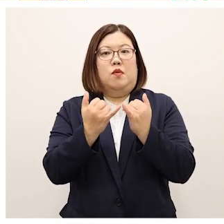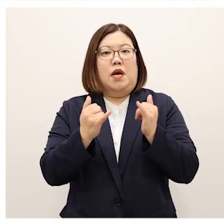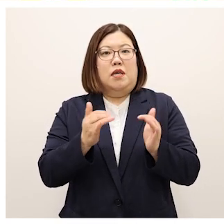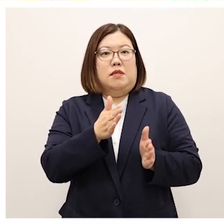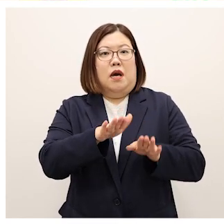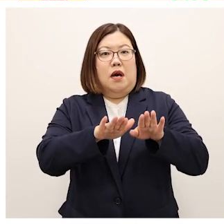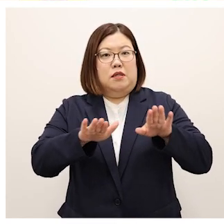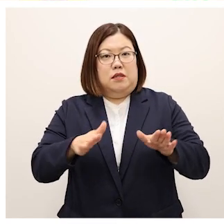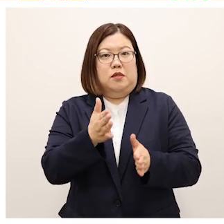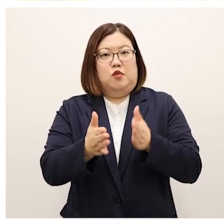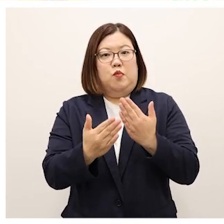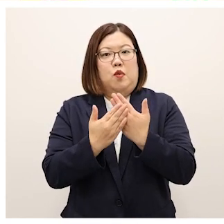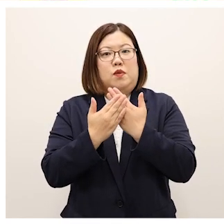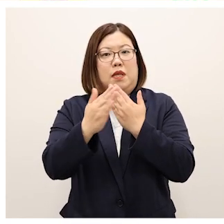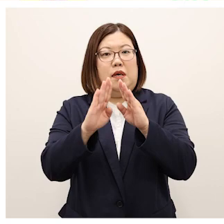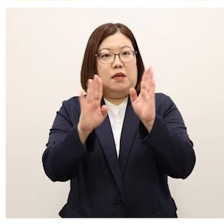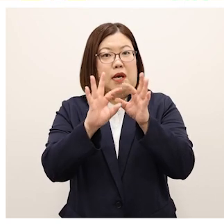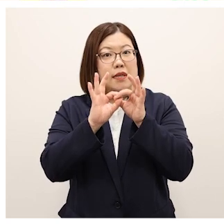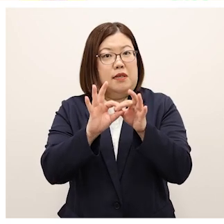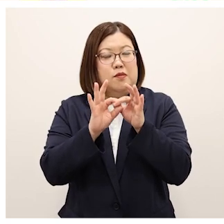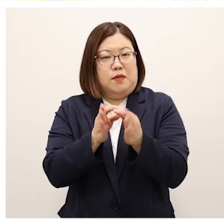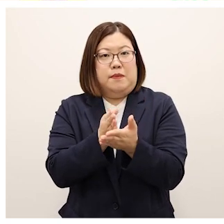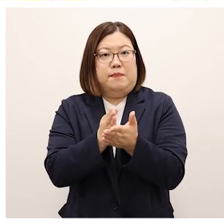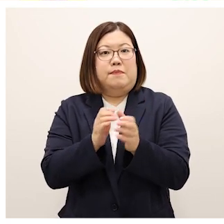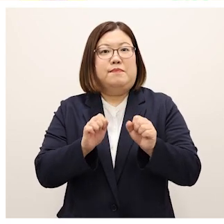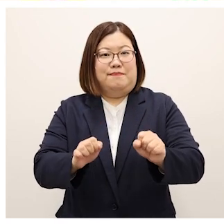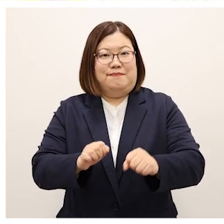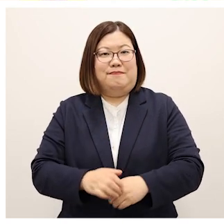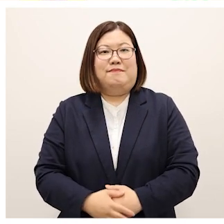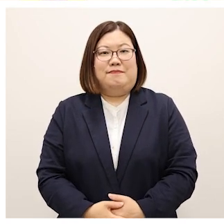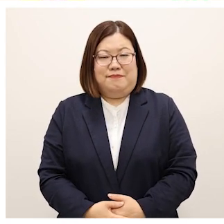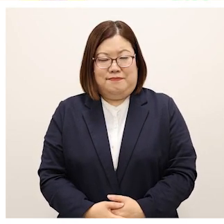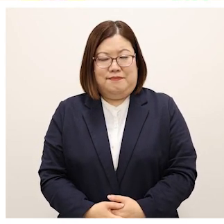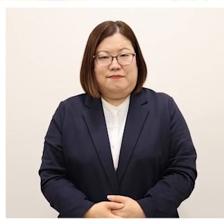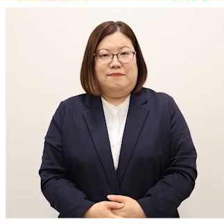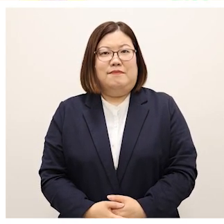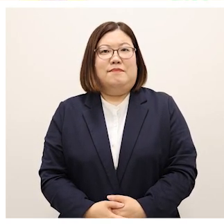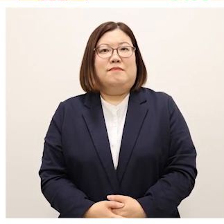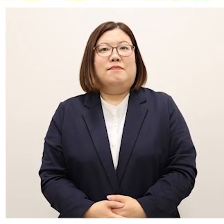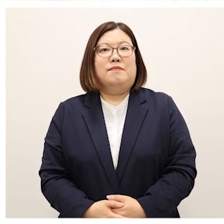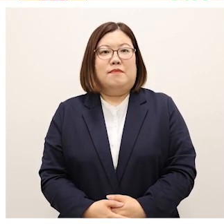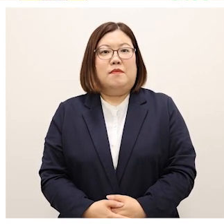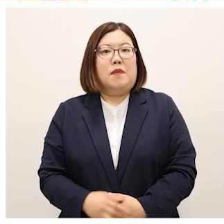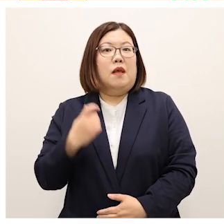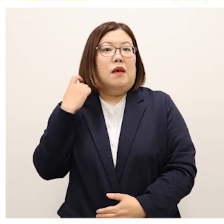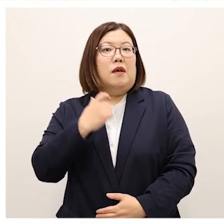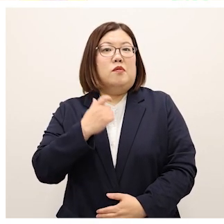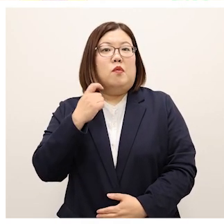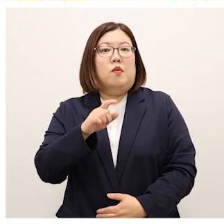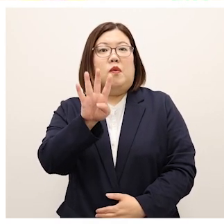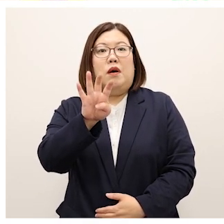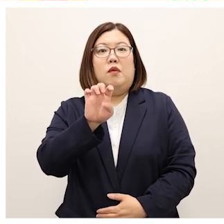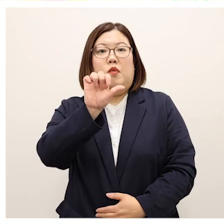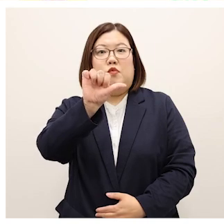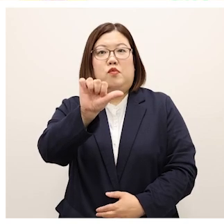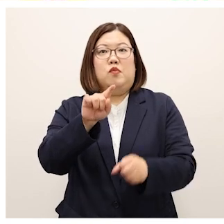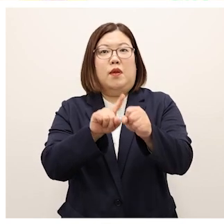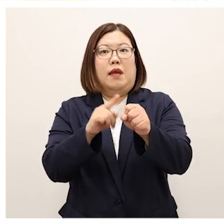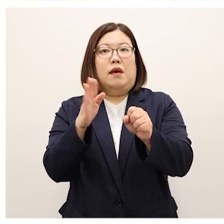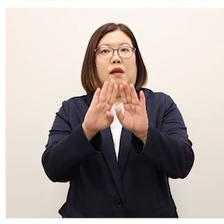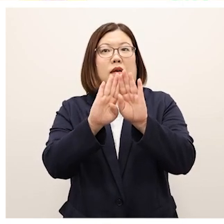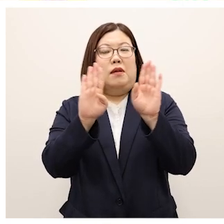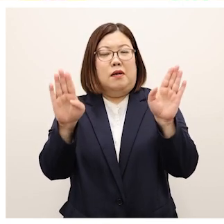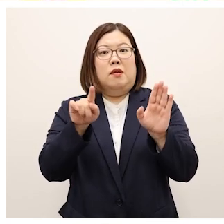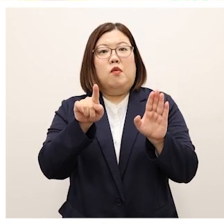続いて土浦市障害者スポーツ大会についてご紹介いたします。資料は6ページをご覧ください